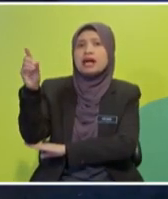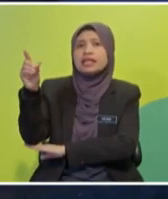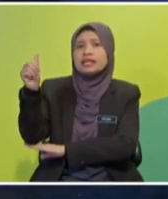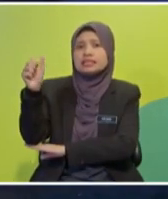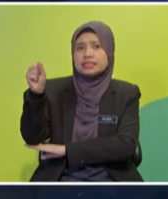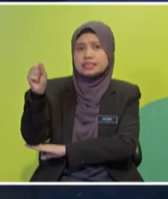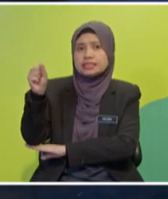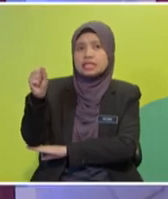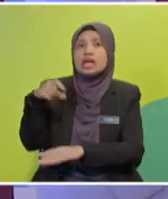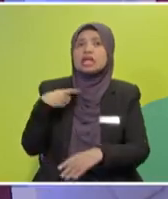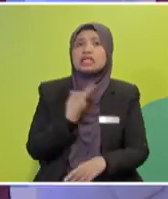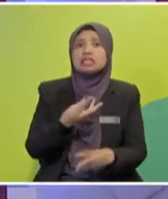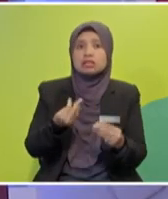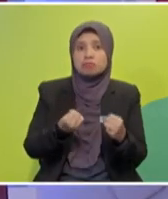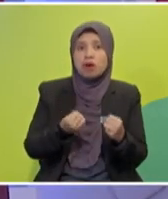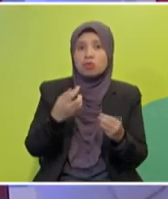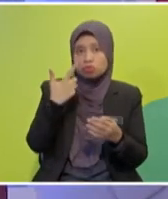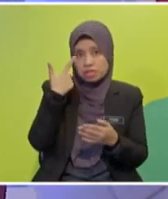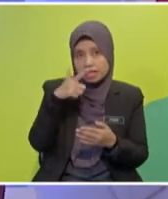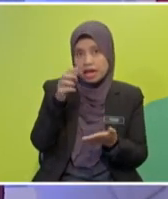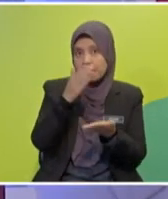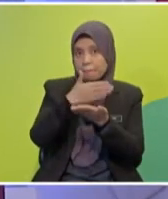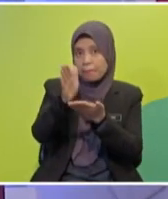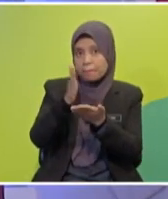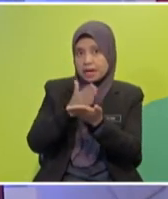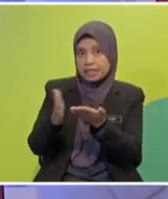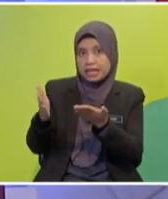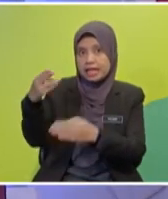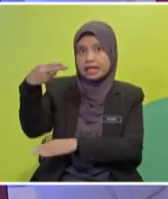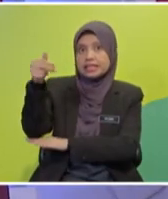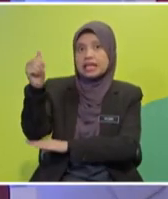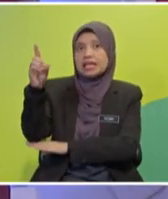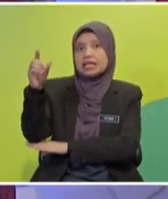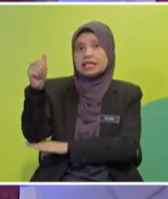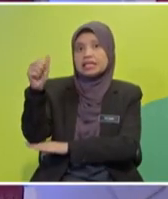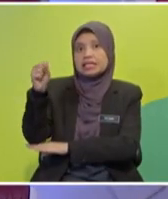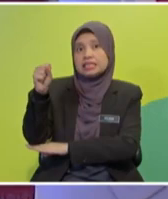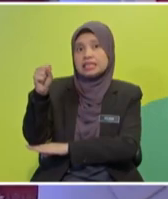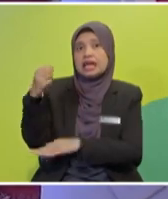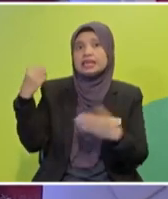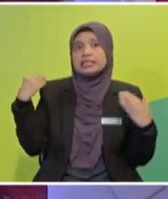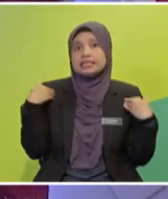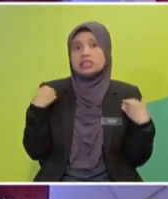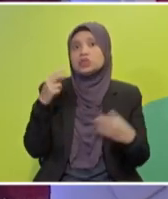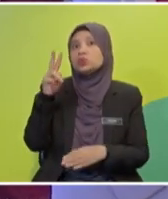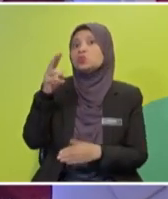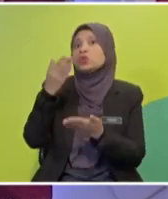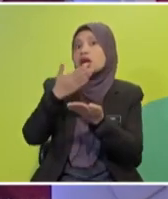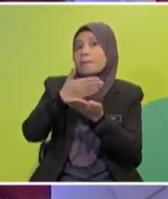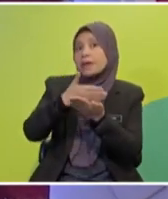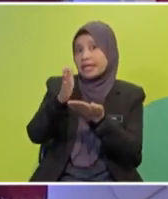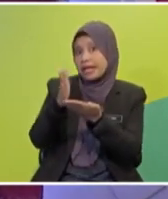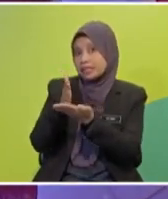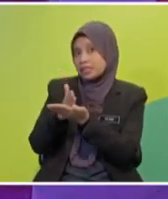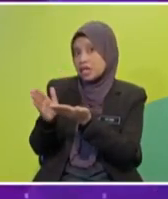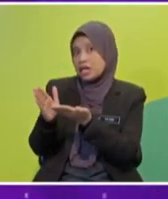kita nak lihat pembahagian hadas. Okey, pembahagian hadas kita ada dua bahagian, iaitu